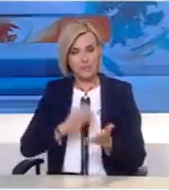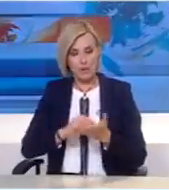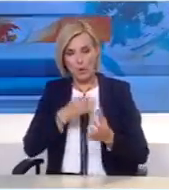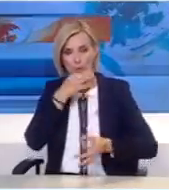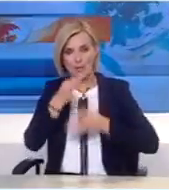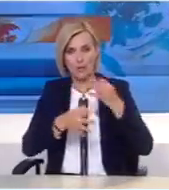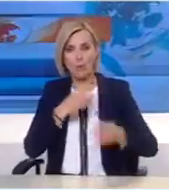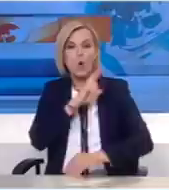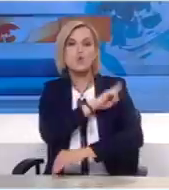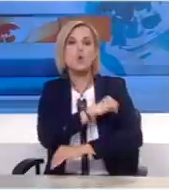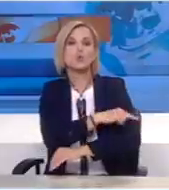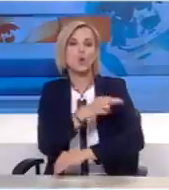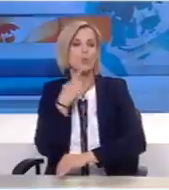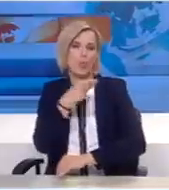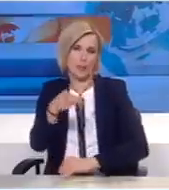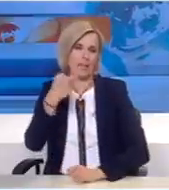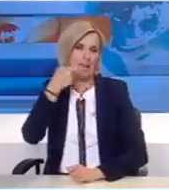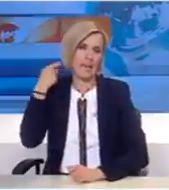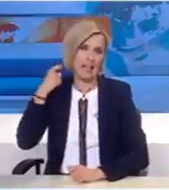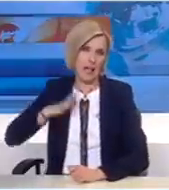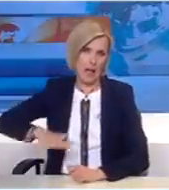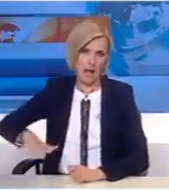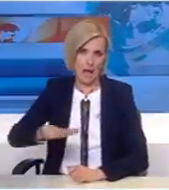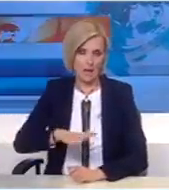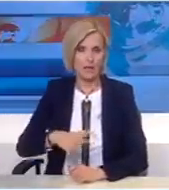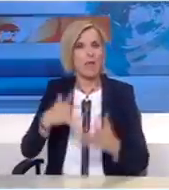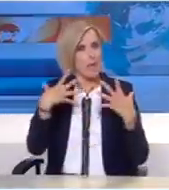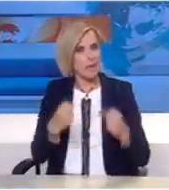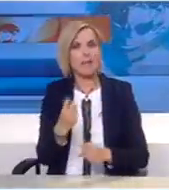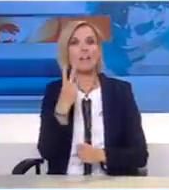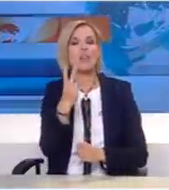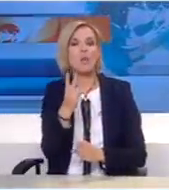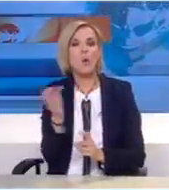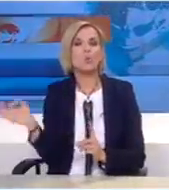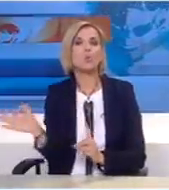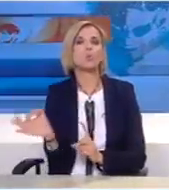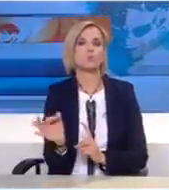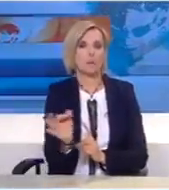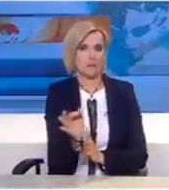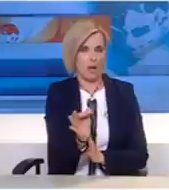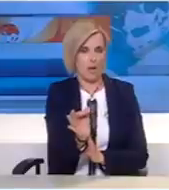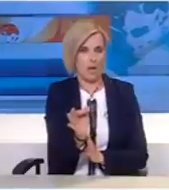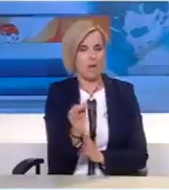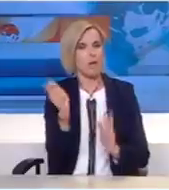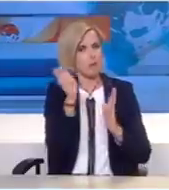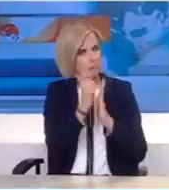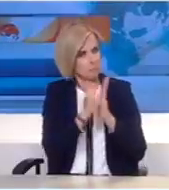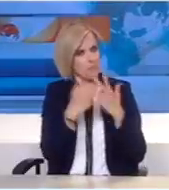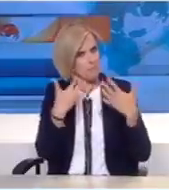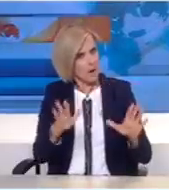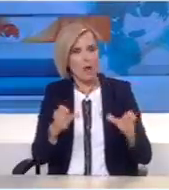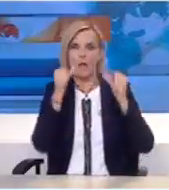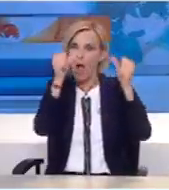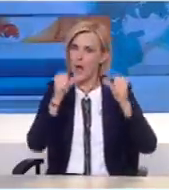ακόμα για το νοσοκομείο της Νίκαιας. Υπήρχαν οι δύο κρούσματα τα οποία έχουν καταγραφεί και έχουν